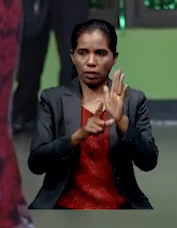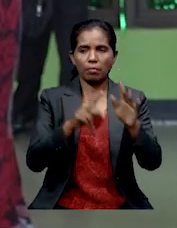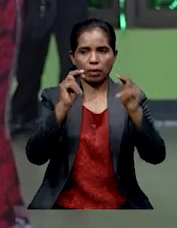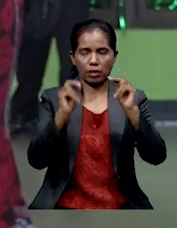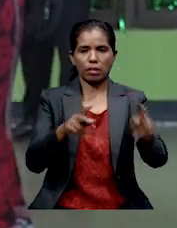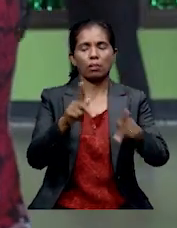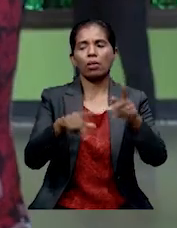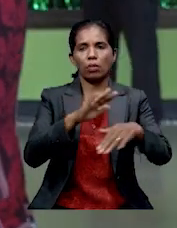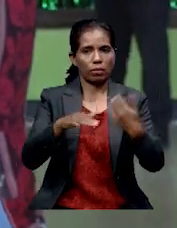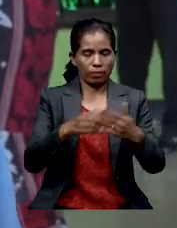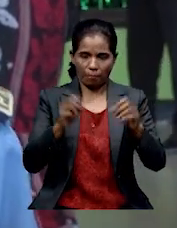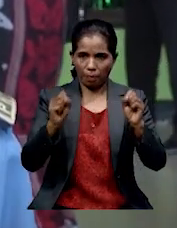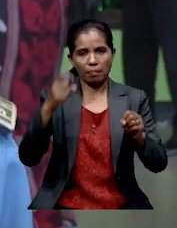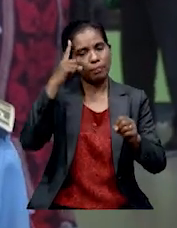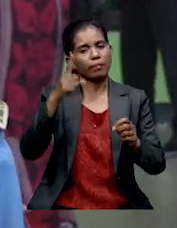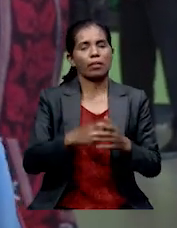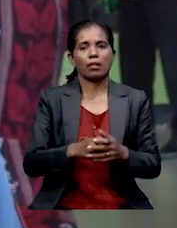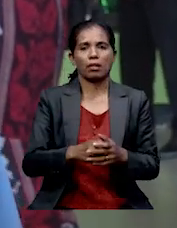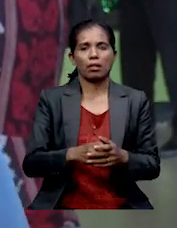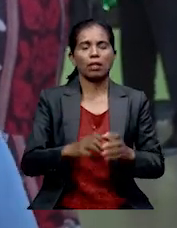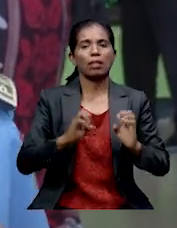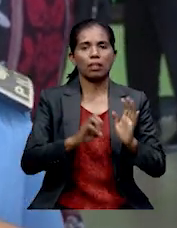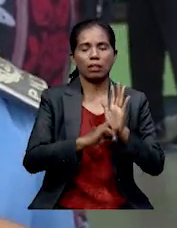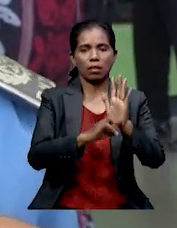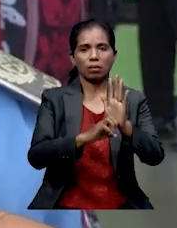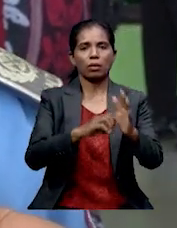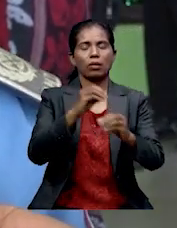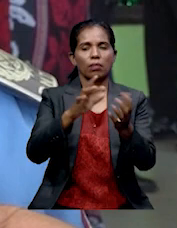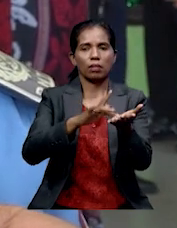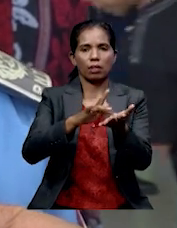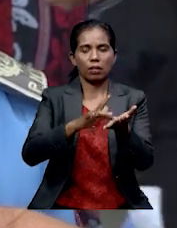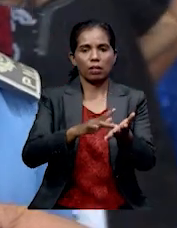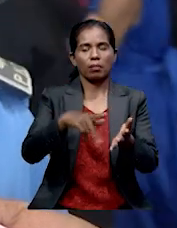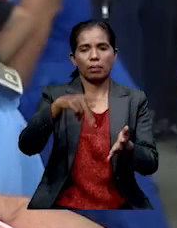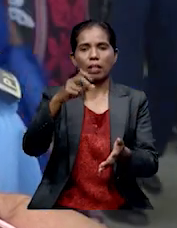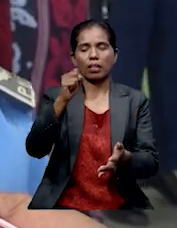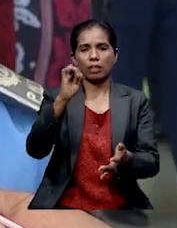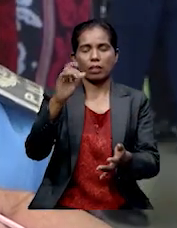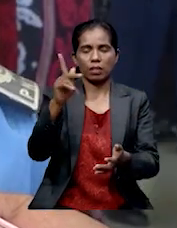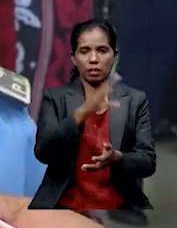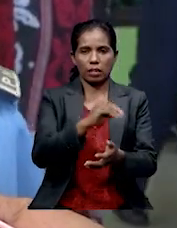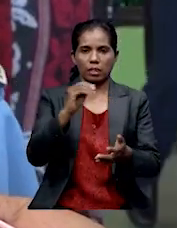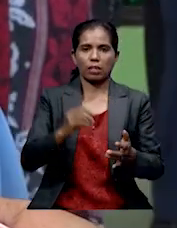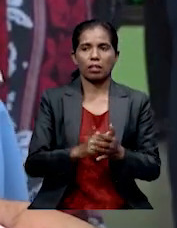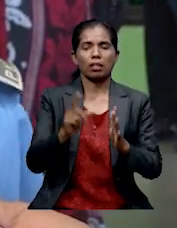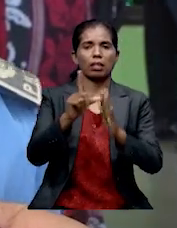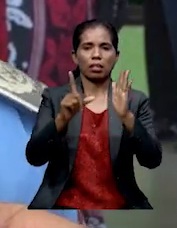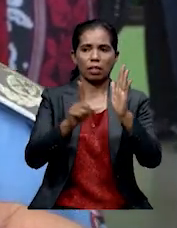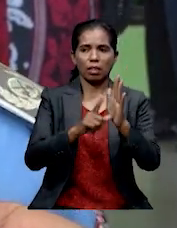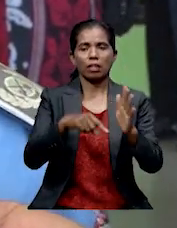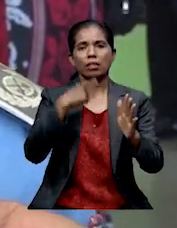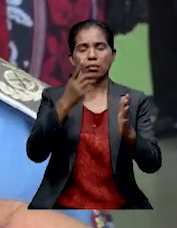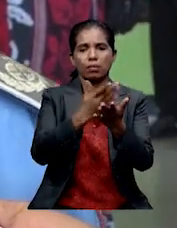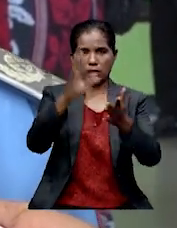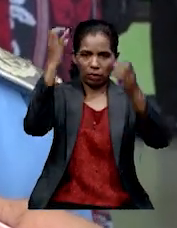bele entender dia. Perusahaan dalam muda kuliah kena droga, emang dia nih lain nih pesik mak investiga. Masih lain droga nih nih aneh. Agar saya mas sensibilizer,